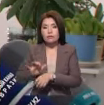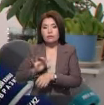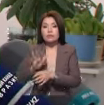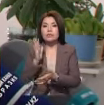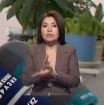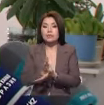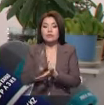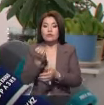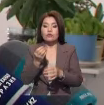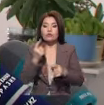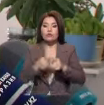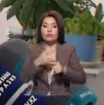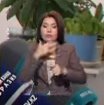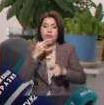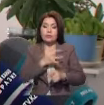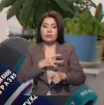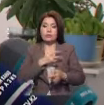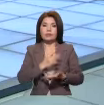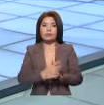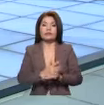пайдаланбаймыз? Сондай сұрақ тоғызылып отыр.